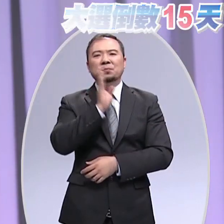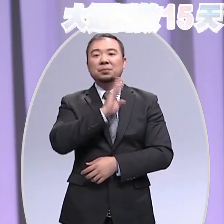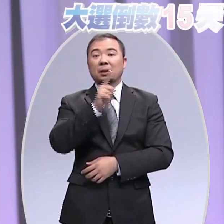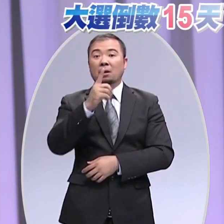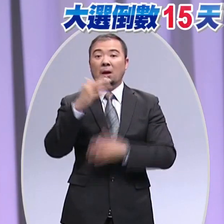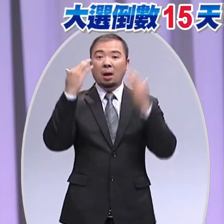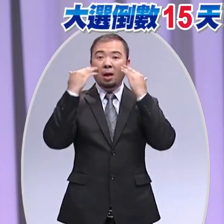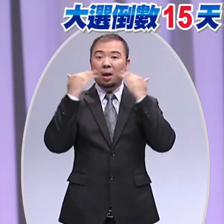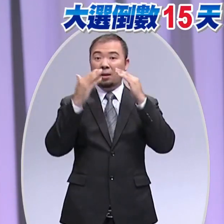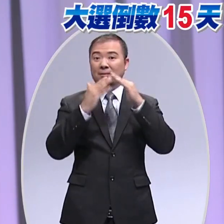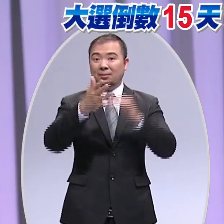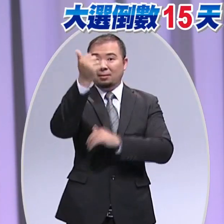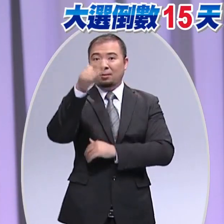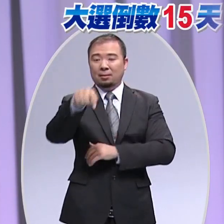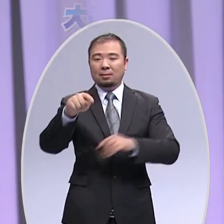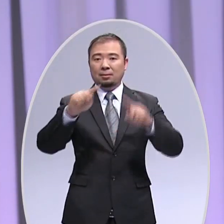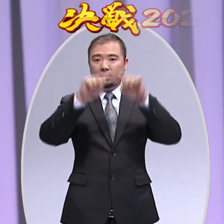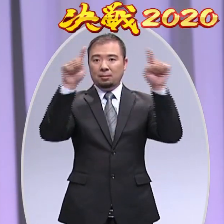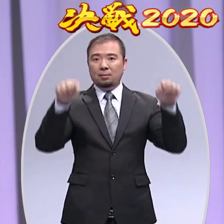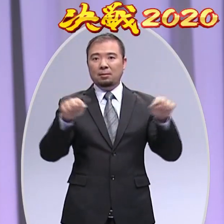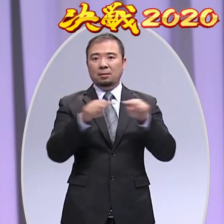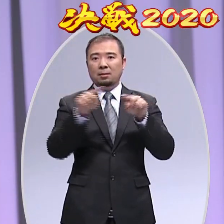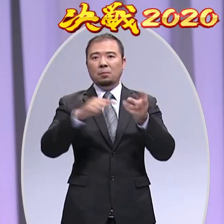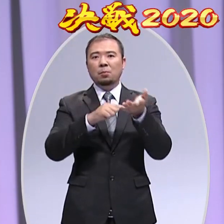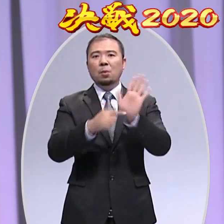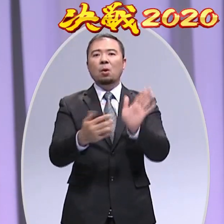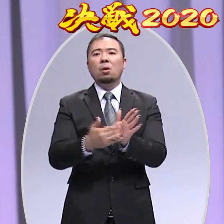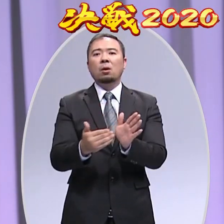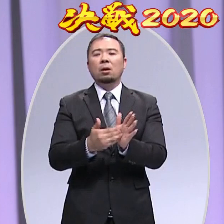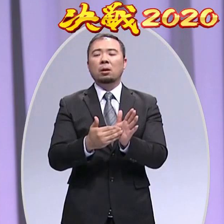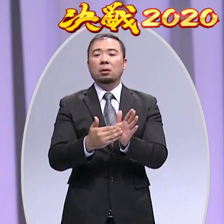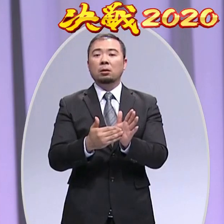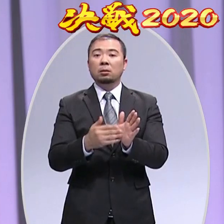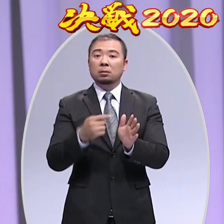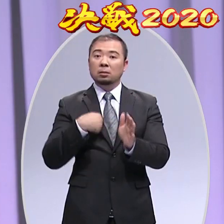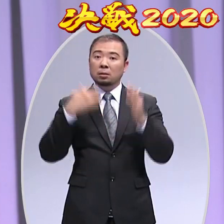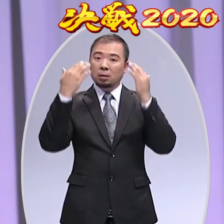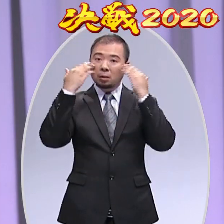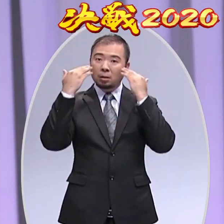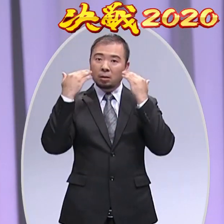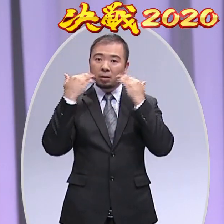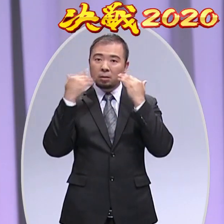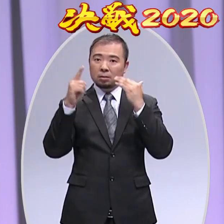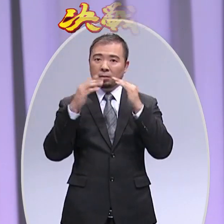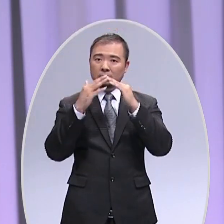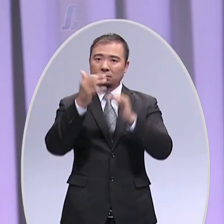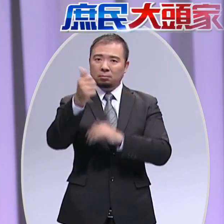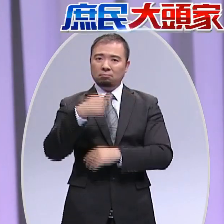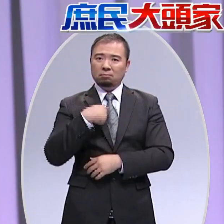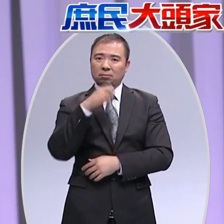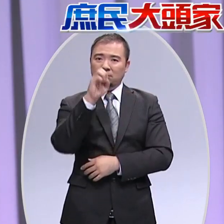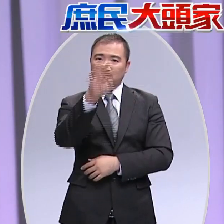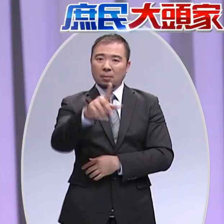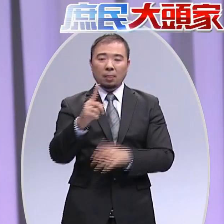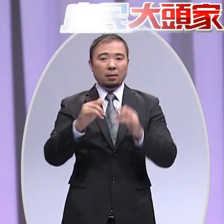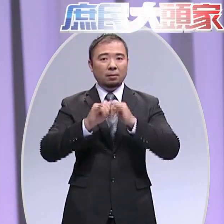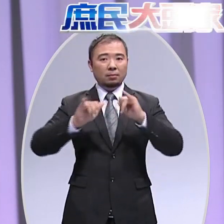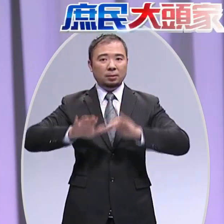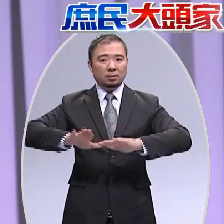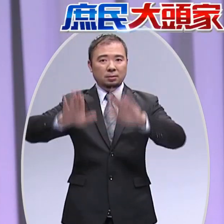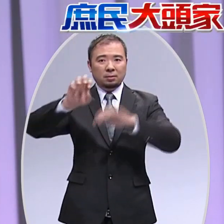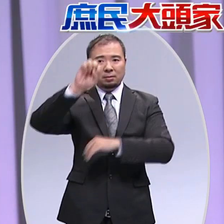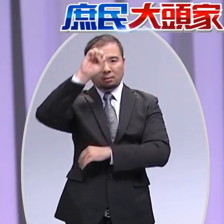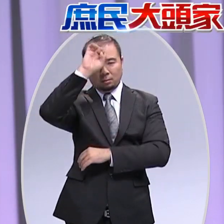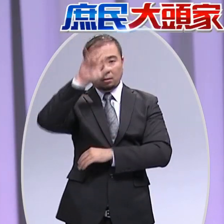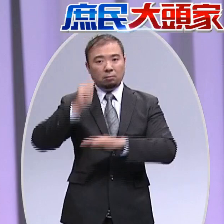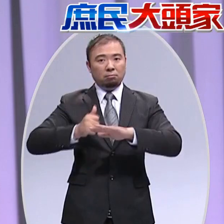照片，不过韩市长我也要说，民进党执政坦